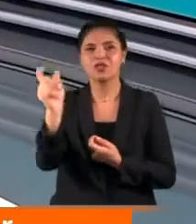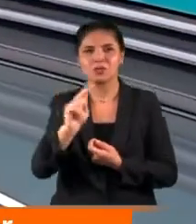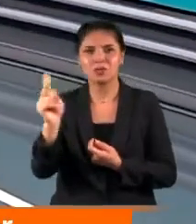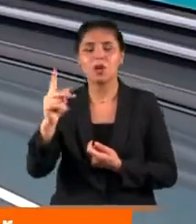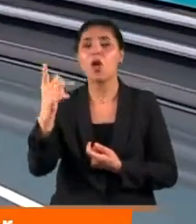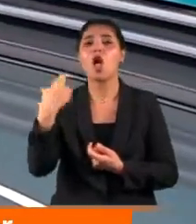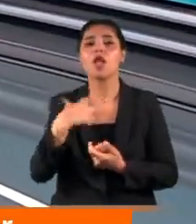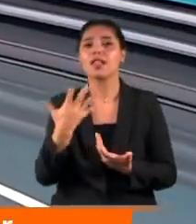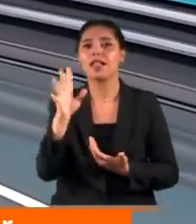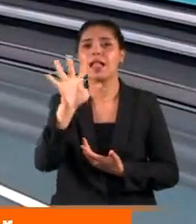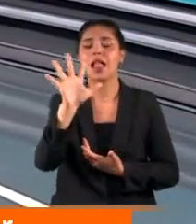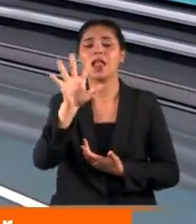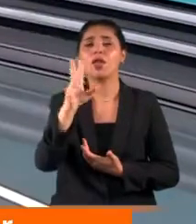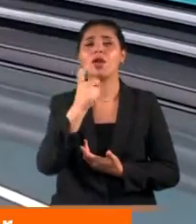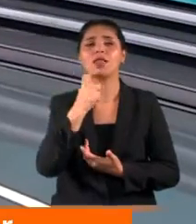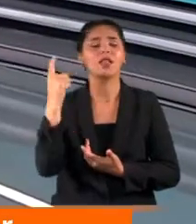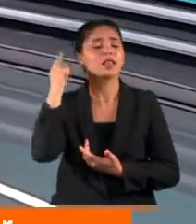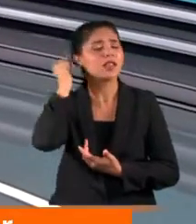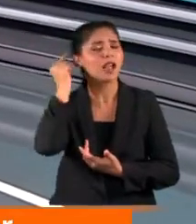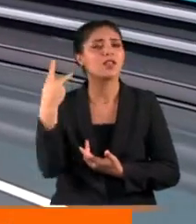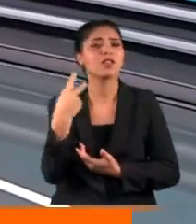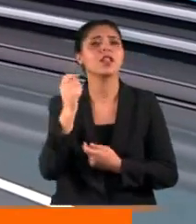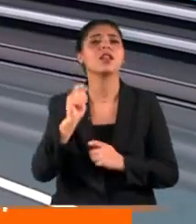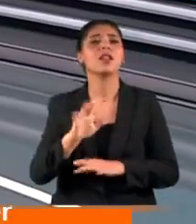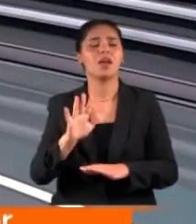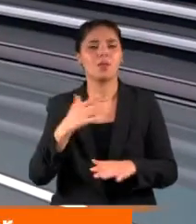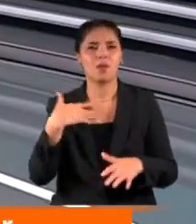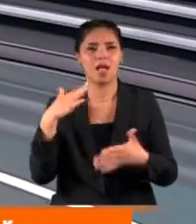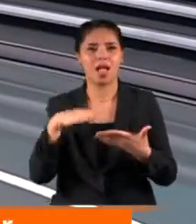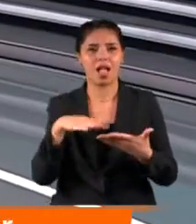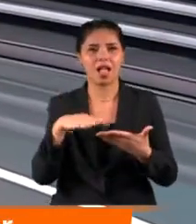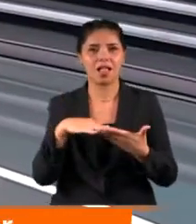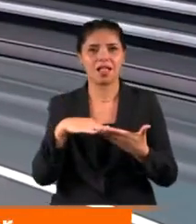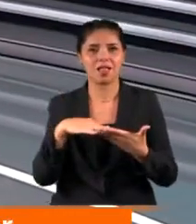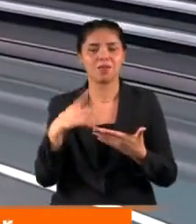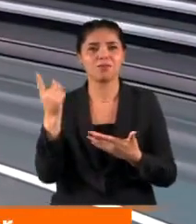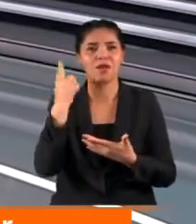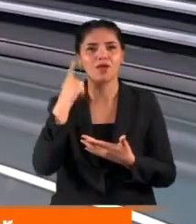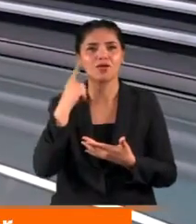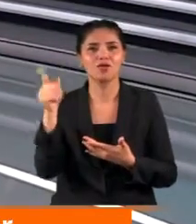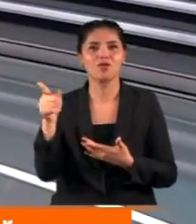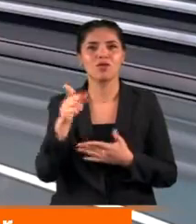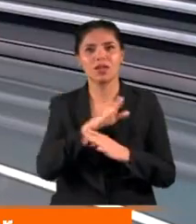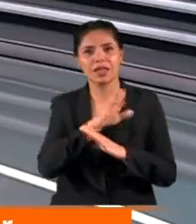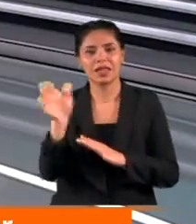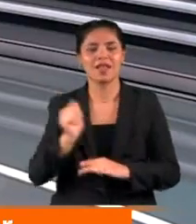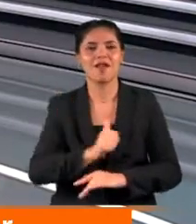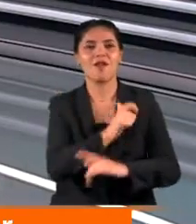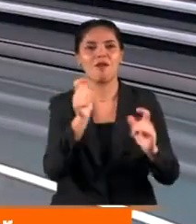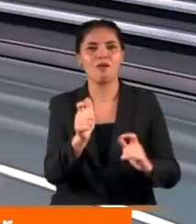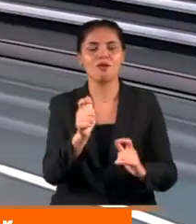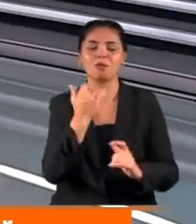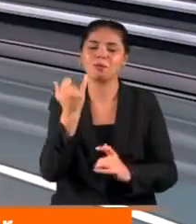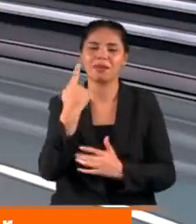özelliği 54 yıldır saçlarını kestirmemesi. Arkadaşlarımız ünü Türkiye'ye yayılan Nusret Doğan'ı yerinde Ordu'da ziyaret etti.